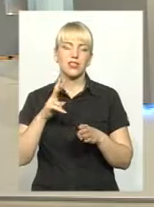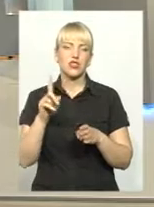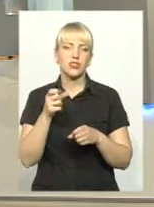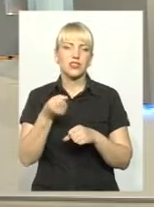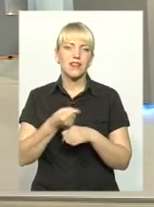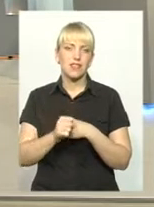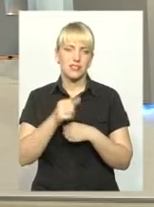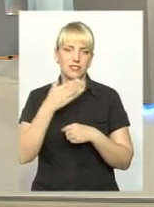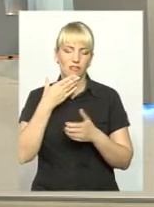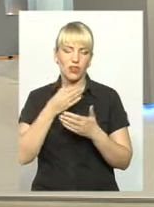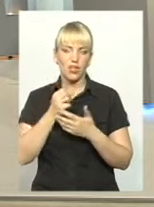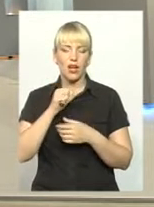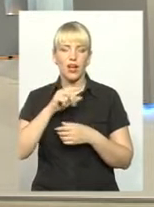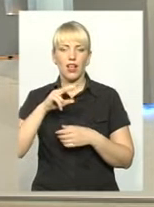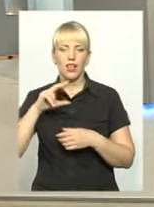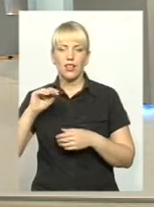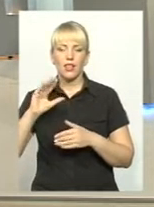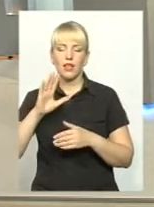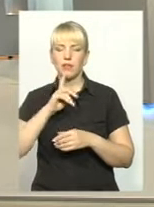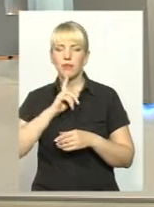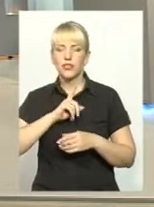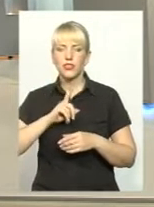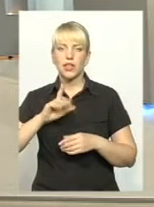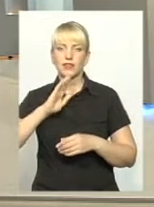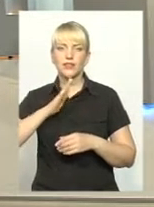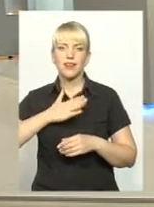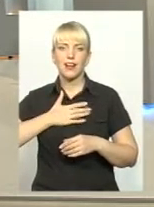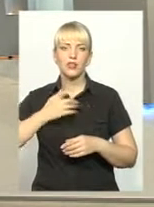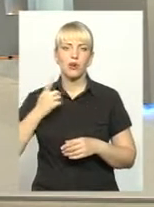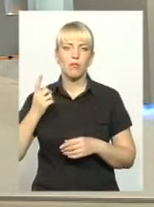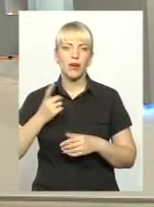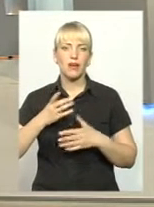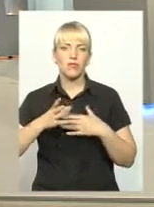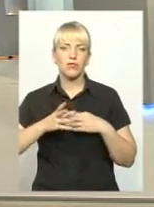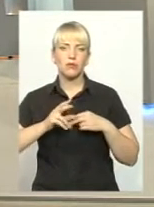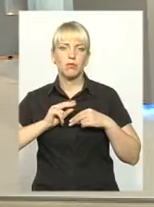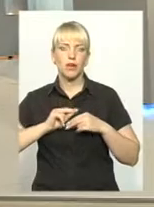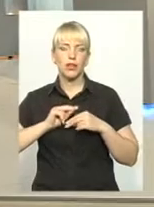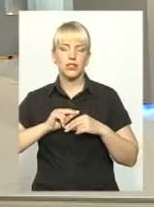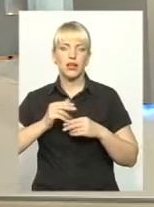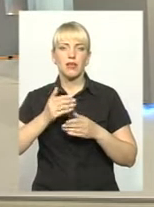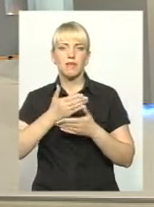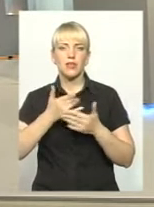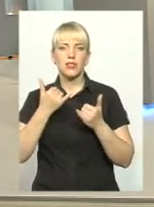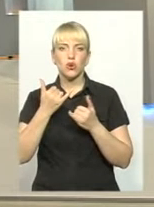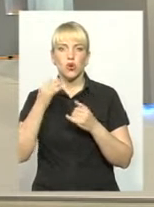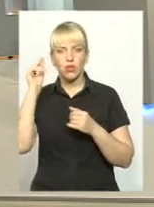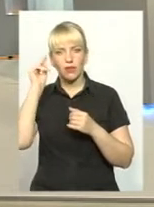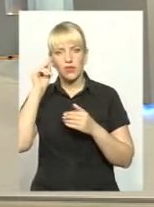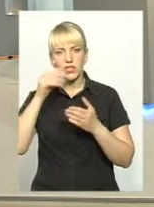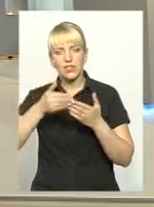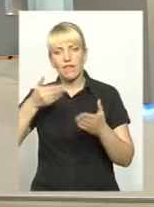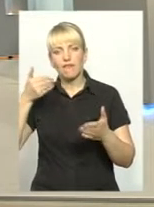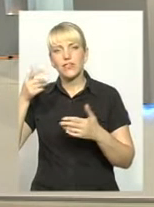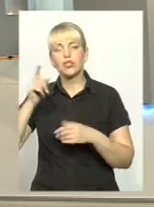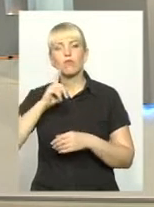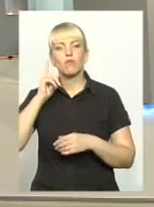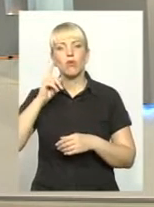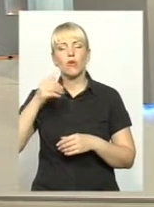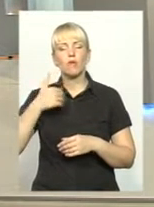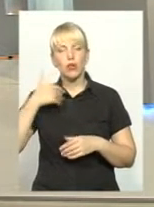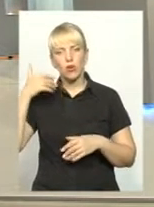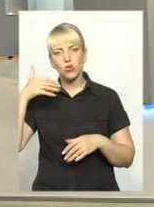час нашої співпраці ми сьогодні навчаємося від молоді, ми хочемо чути молодь, тому що ми розуміємо,